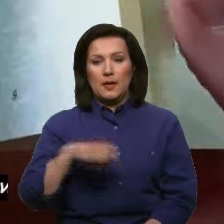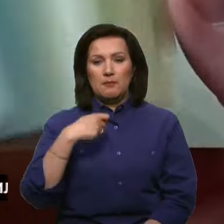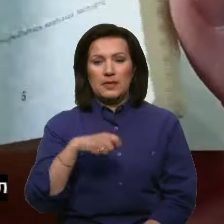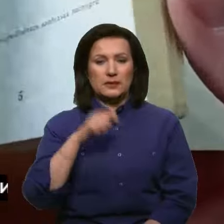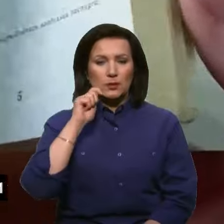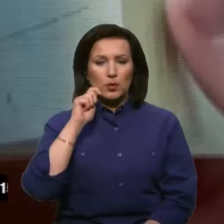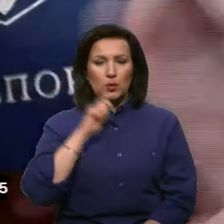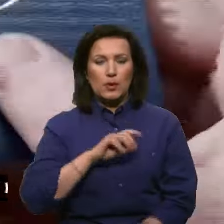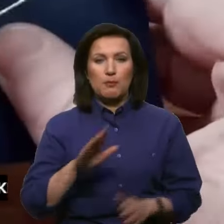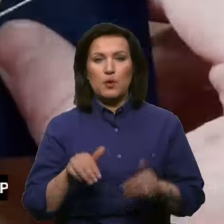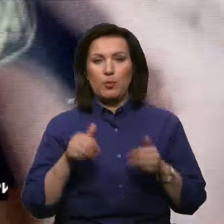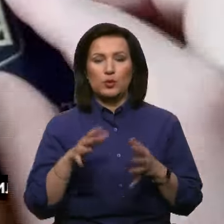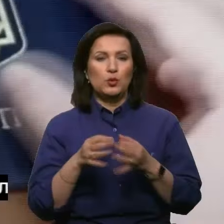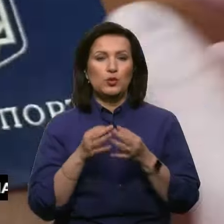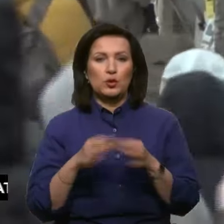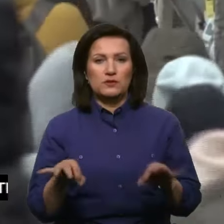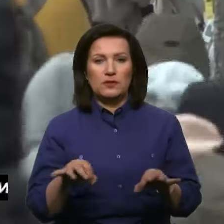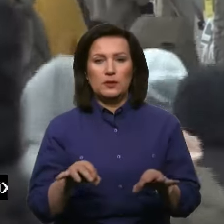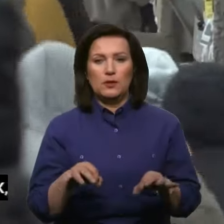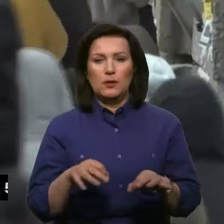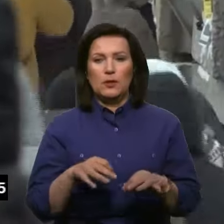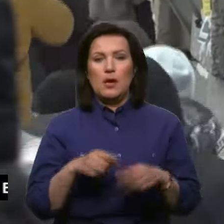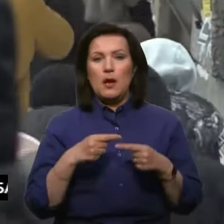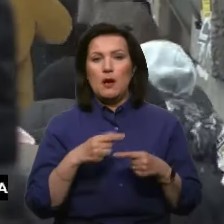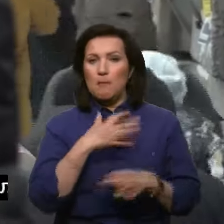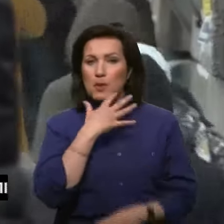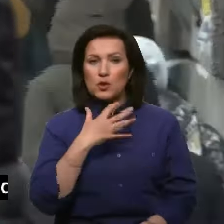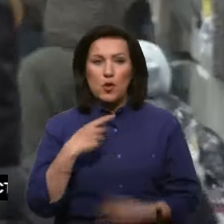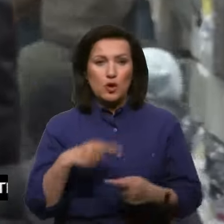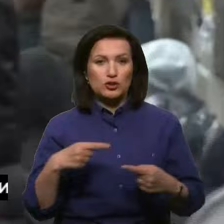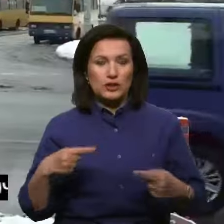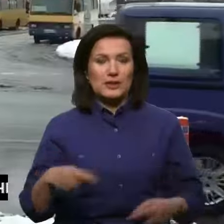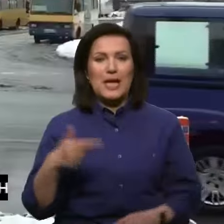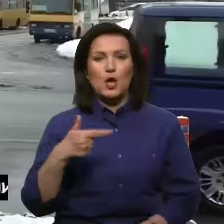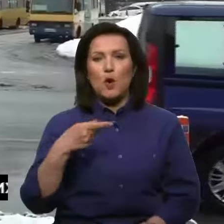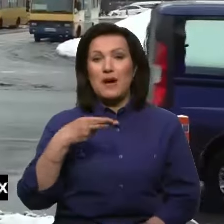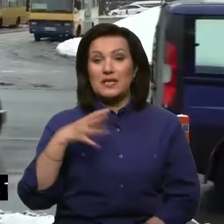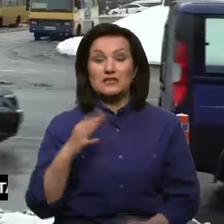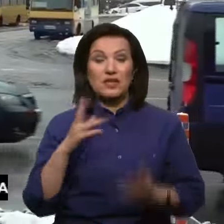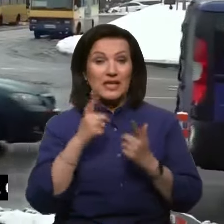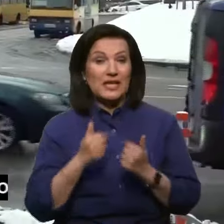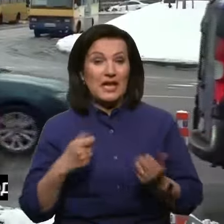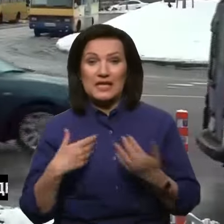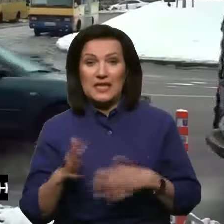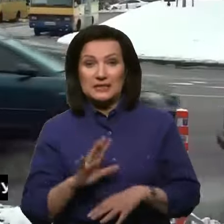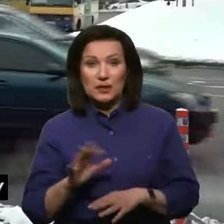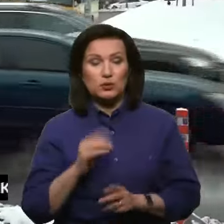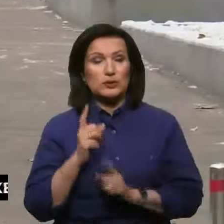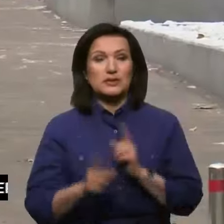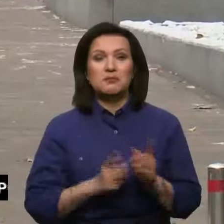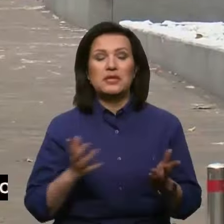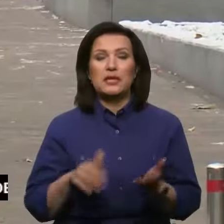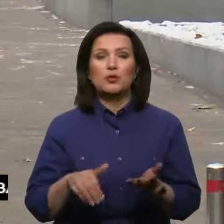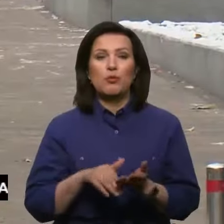Президент України пропонує дозволити множинне громадянство, яких країн це не стосується, які зміни